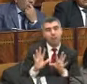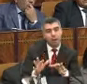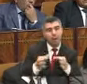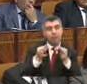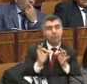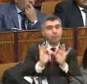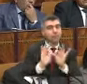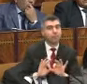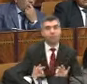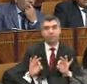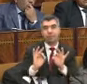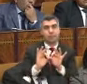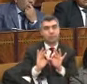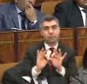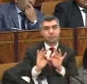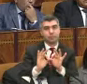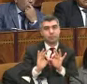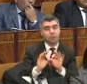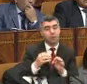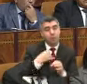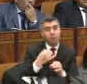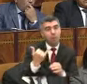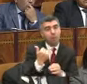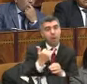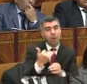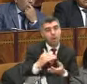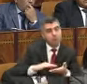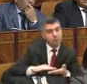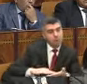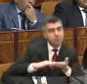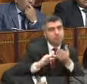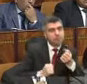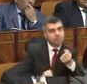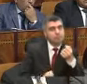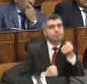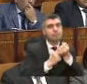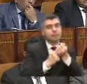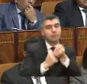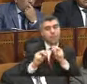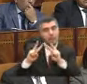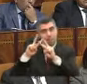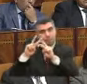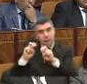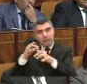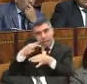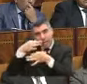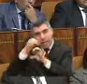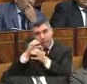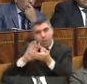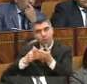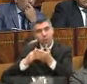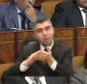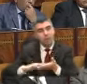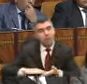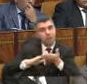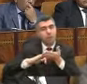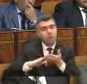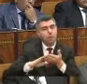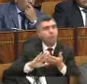خاصه وحنا كخصنا نشجعوا الابتكار، والبحث العلمي هو اساس التنميه الاقتصاديه في كل بلاد. جميع